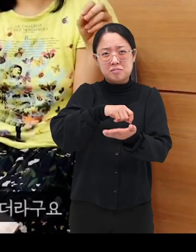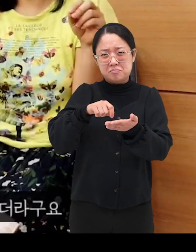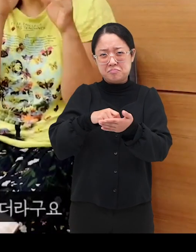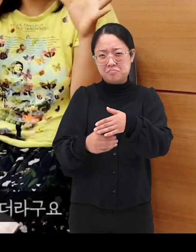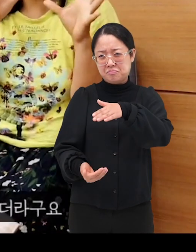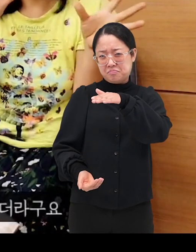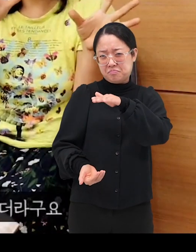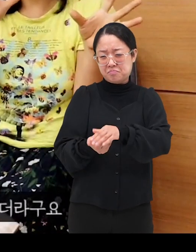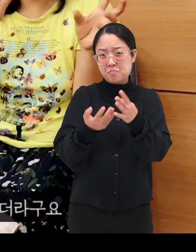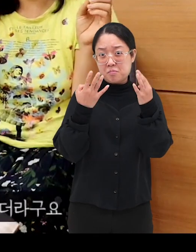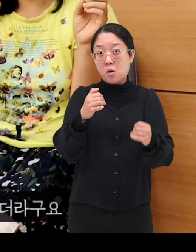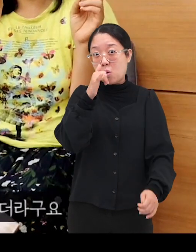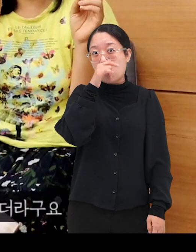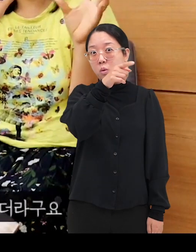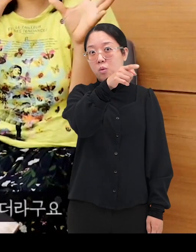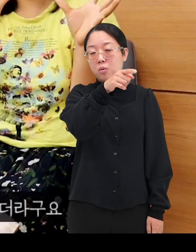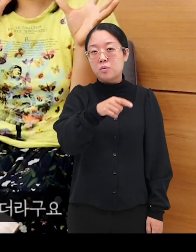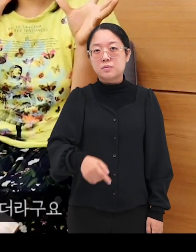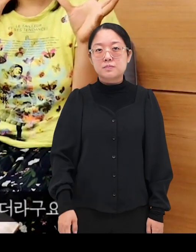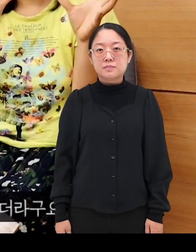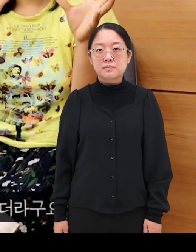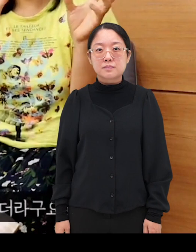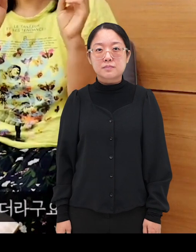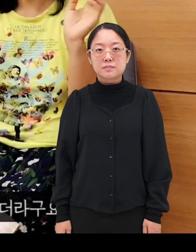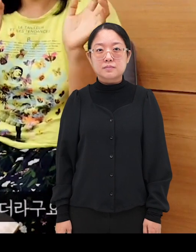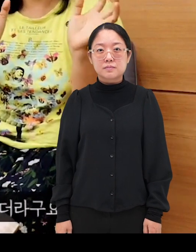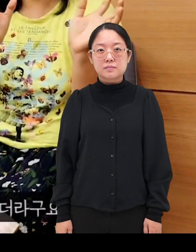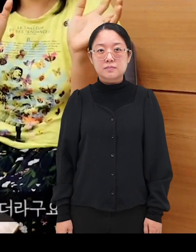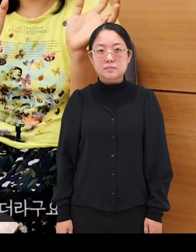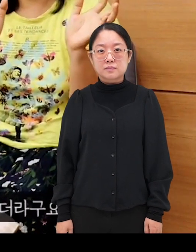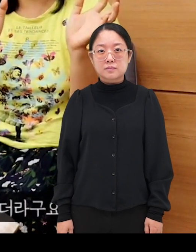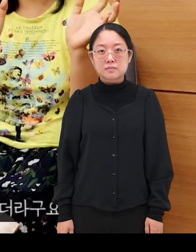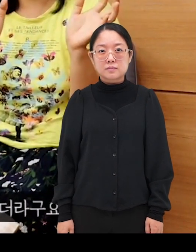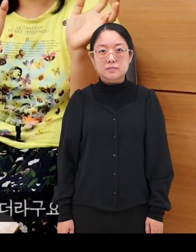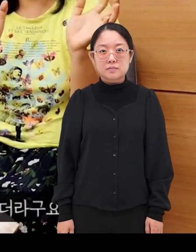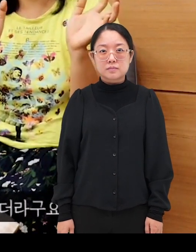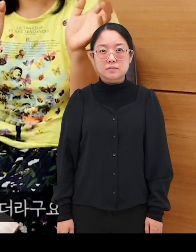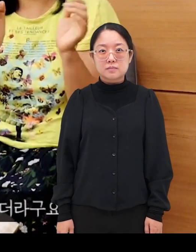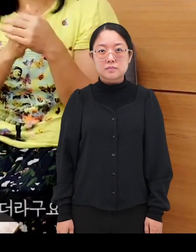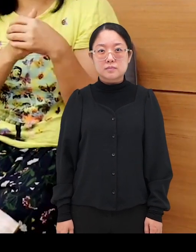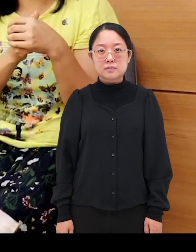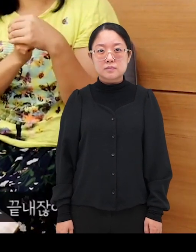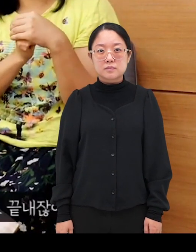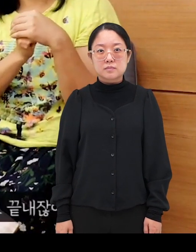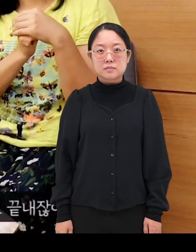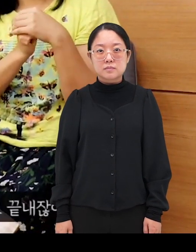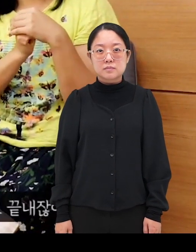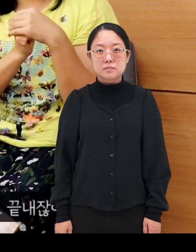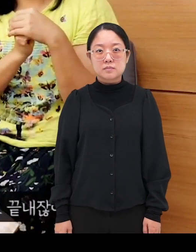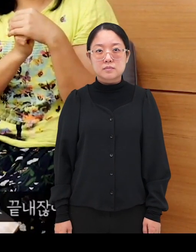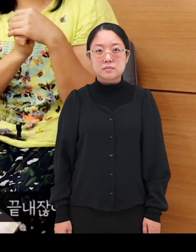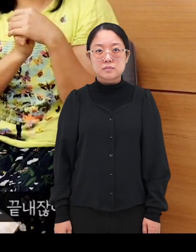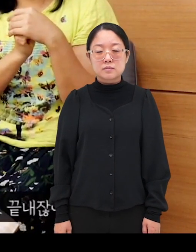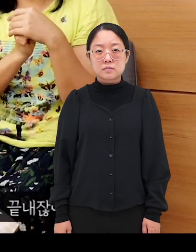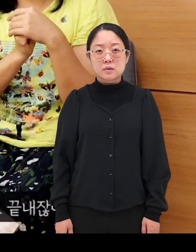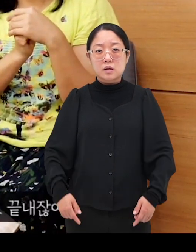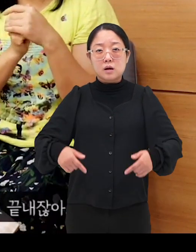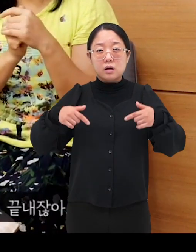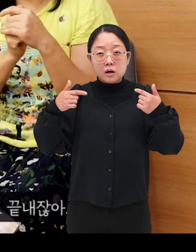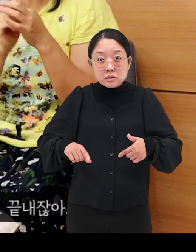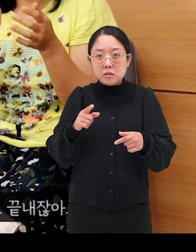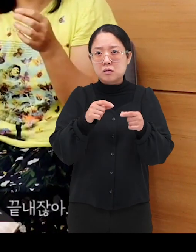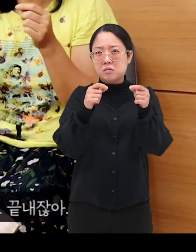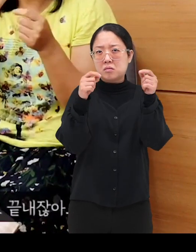영등포구에 되게 뭐 글쓰기나 그런 강좌가 많은 것 같더라고요. 네, 그래가지고 좀